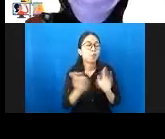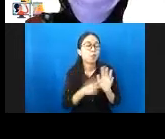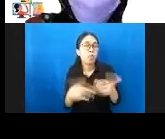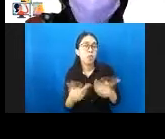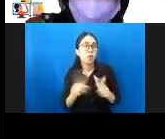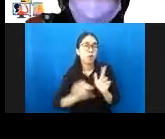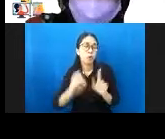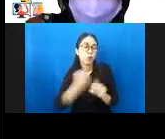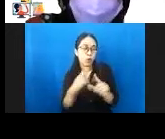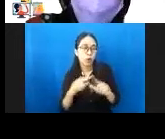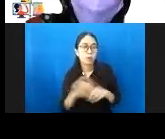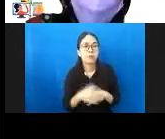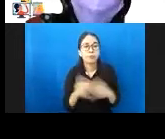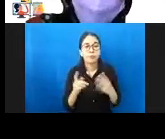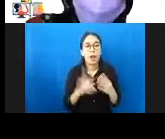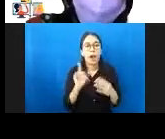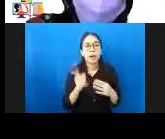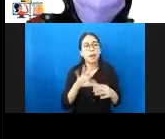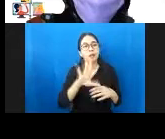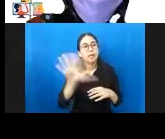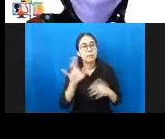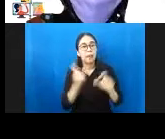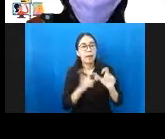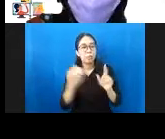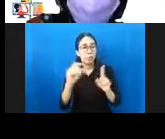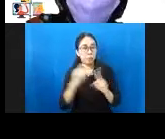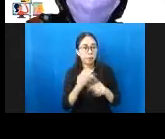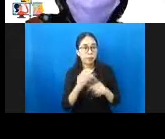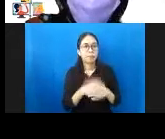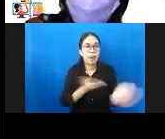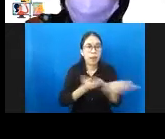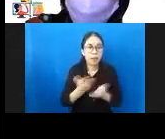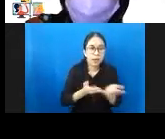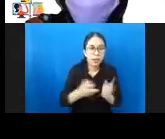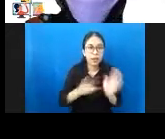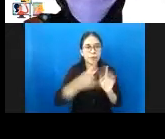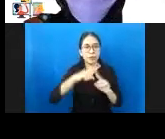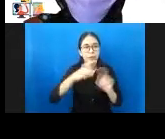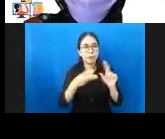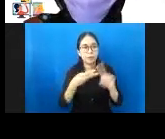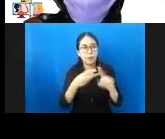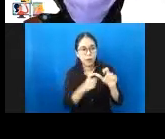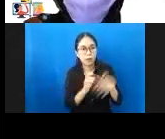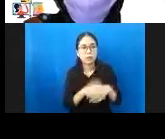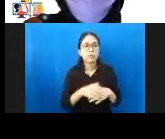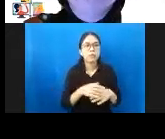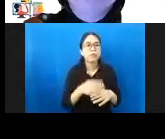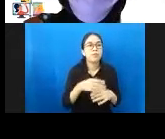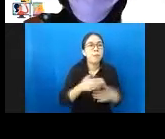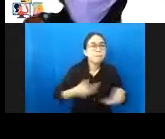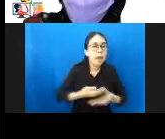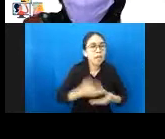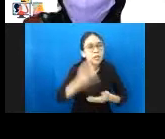5 SOP. Ada pelayanan MTBS, kemudian bayi muda umur kurang 2 bulan, pencatatan pelaporan,